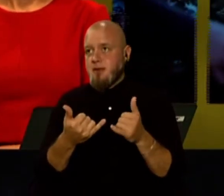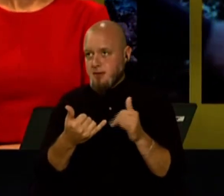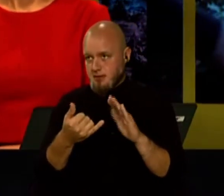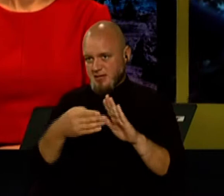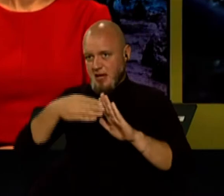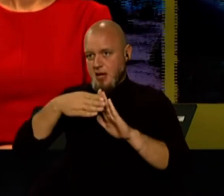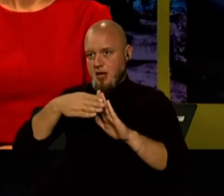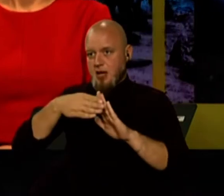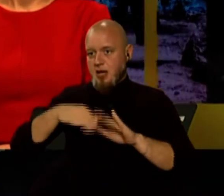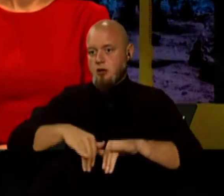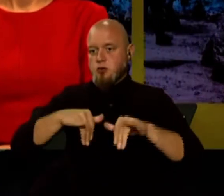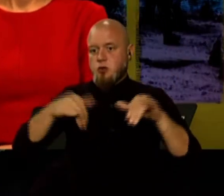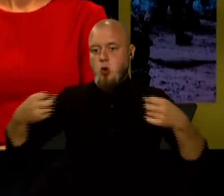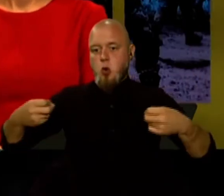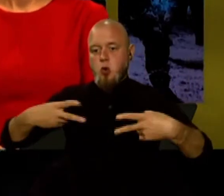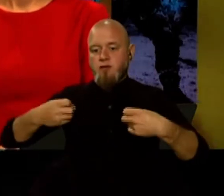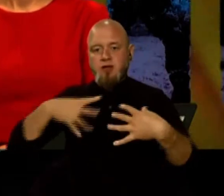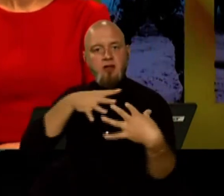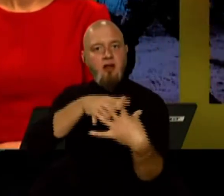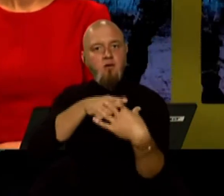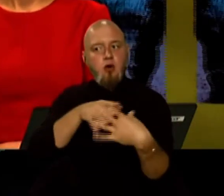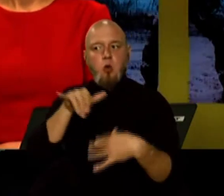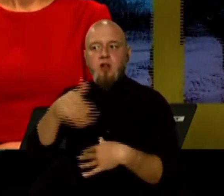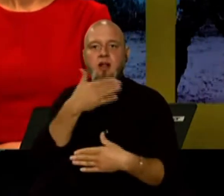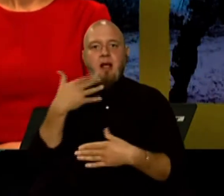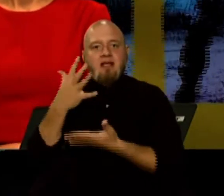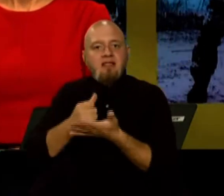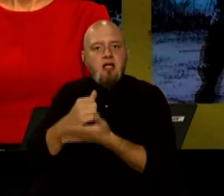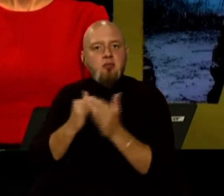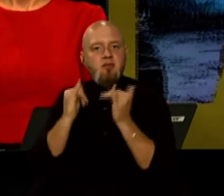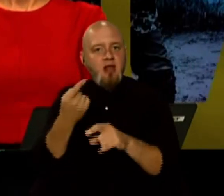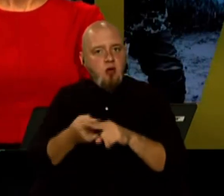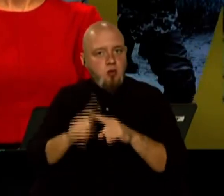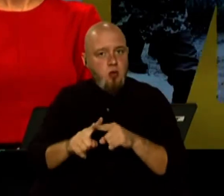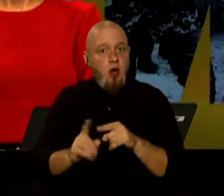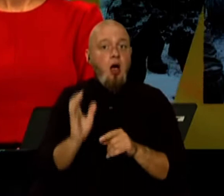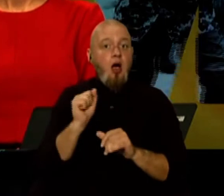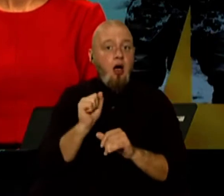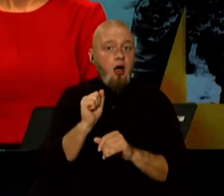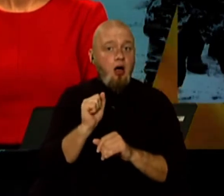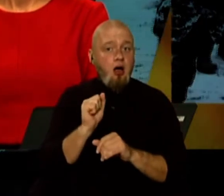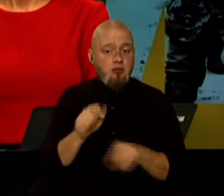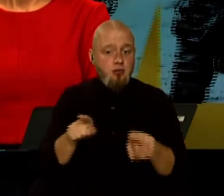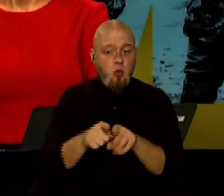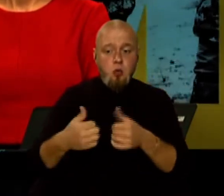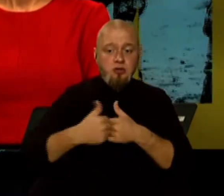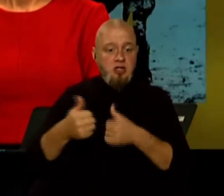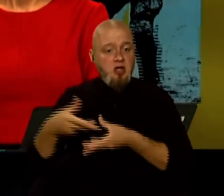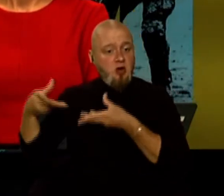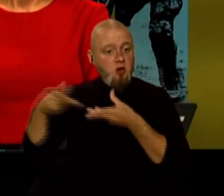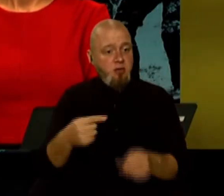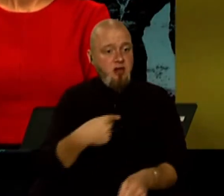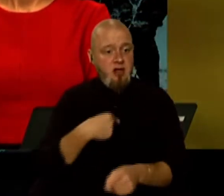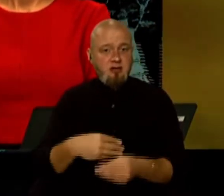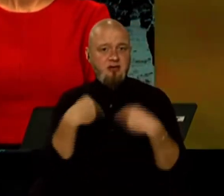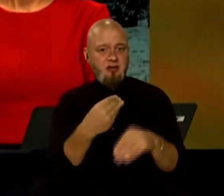ескалірувати конфлікт на фронті, у них немає сил і засобів для цього. Але от таку дистанційний вплив на нас нанести